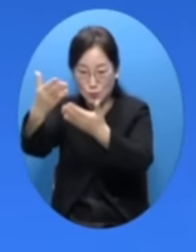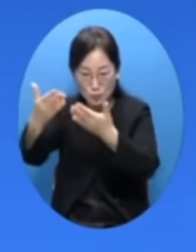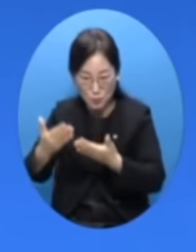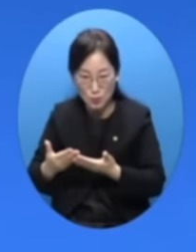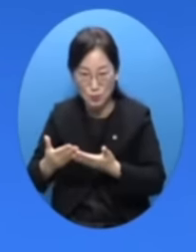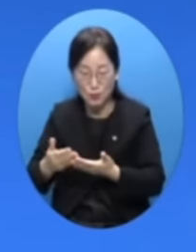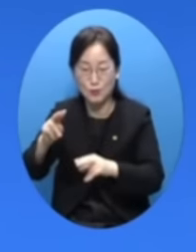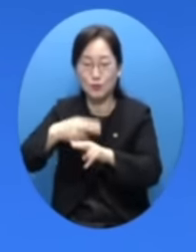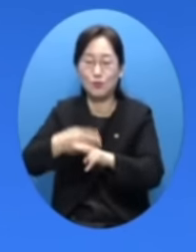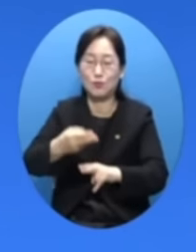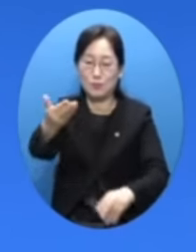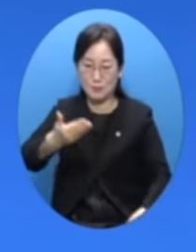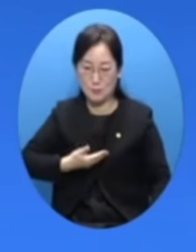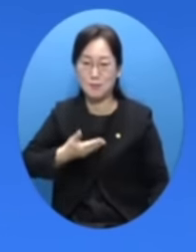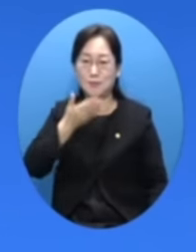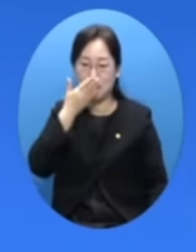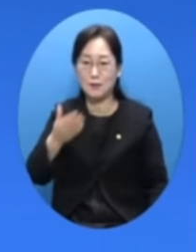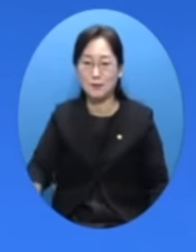축복을 선물로 주시는 것입니다.